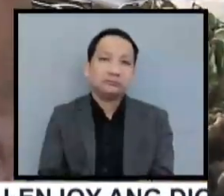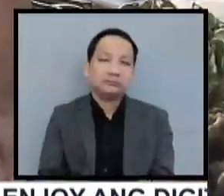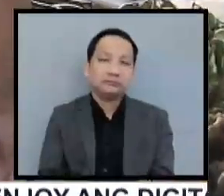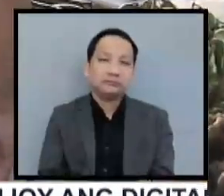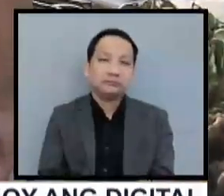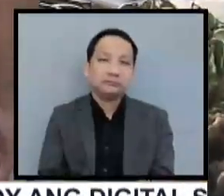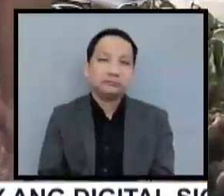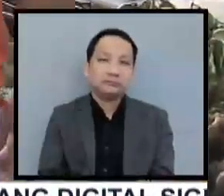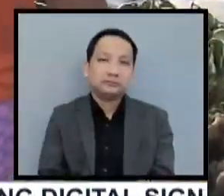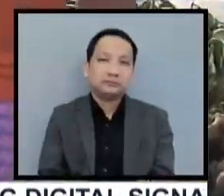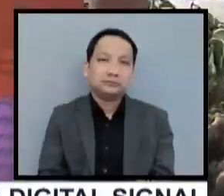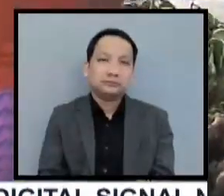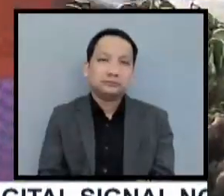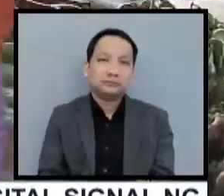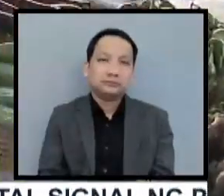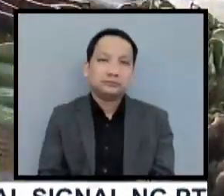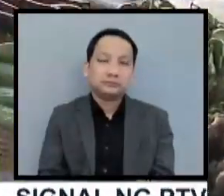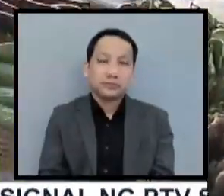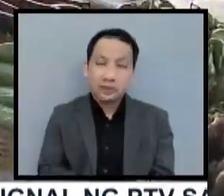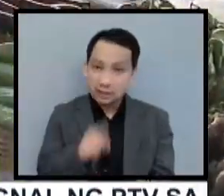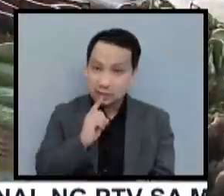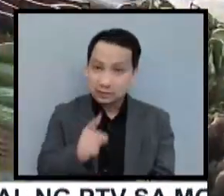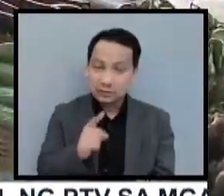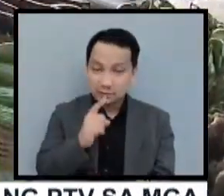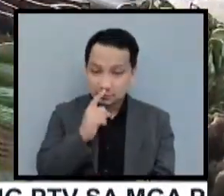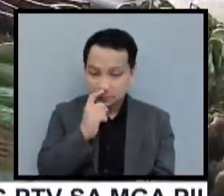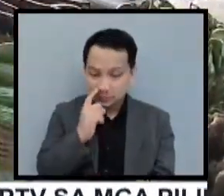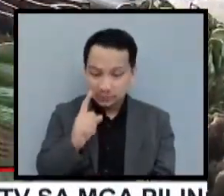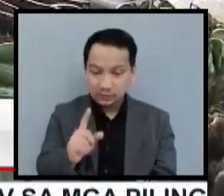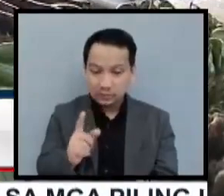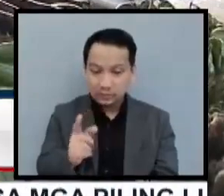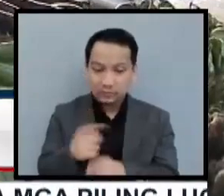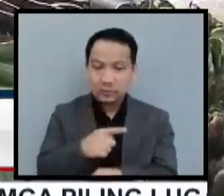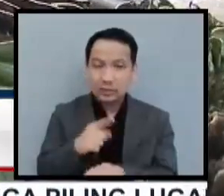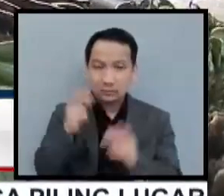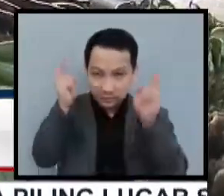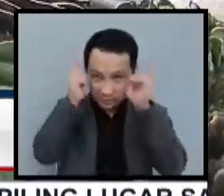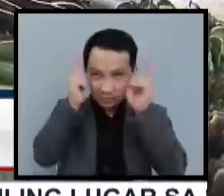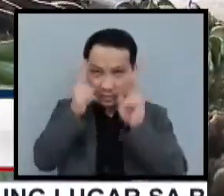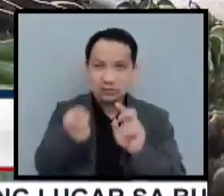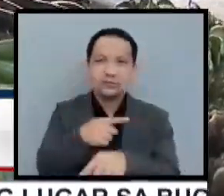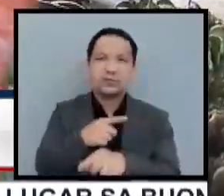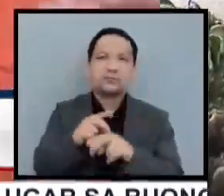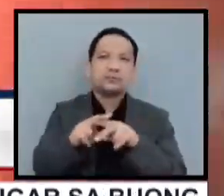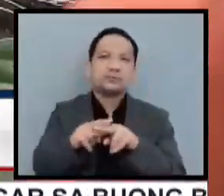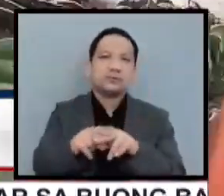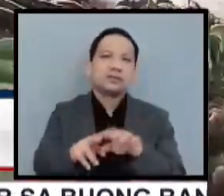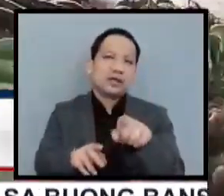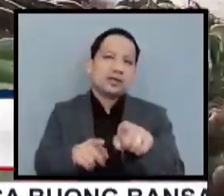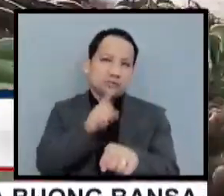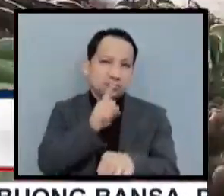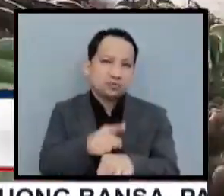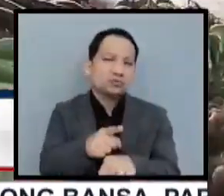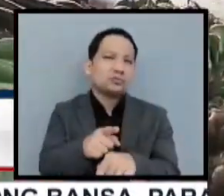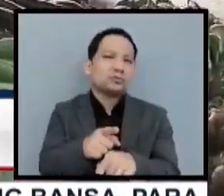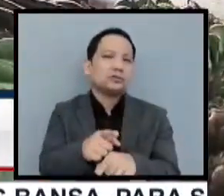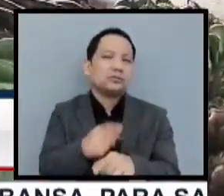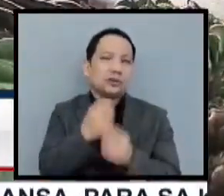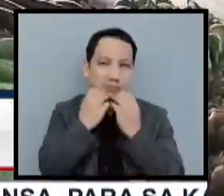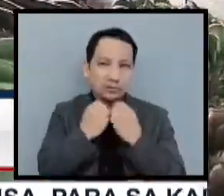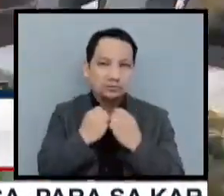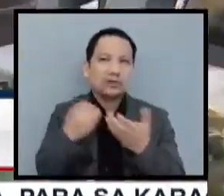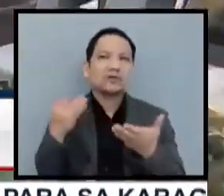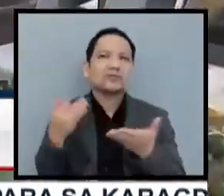Dahil karamihan sa mga highland at lowland na gulay dito ay galing pa ng Pangasinan, kaya makakasigurado ang ating mga ka-RSP na bukod sa makakamura sila,